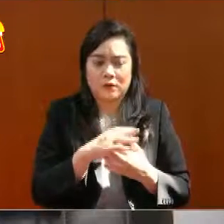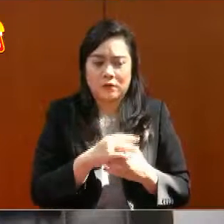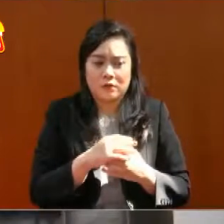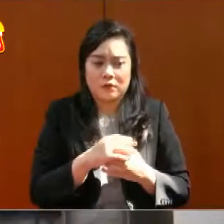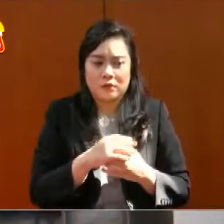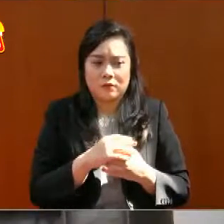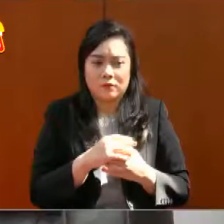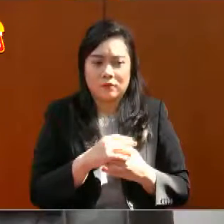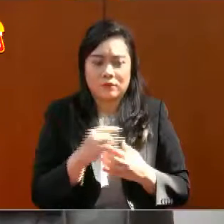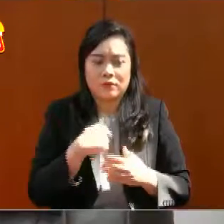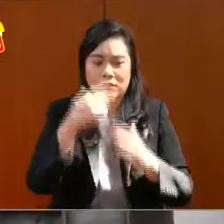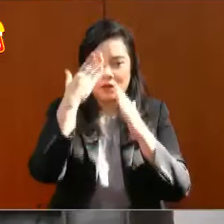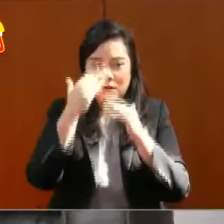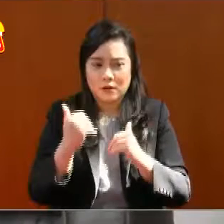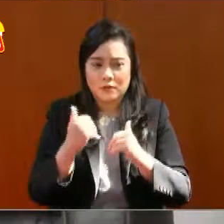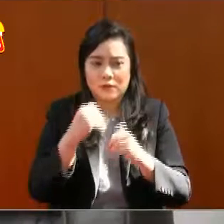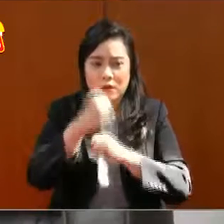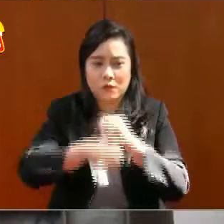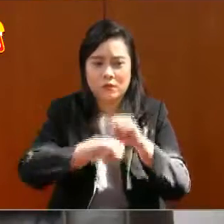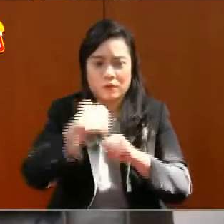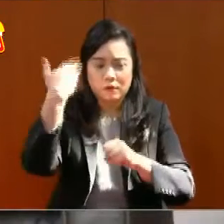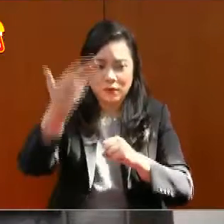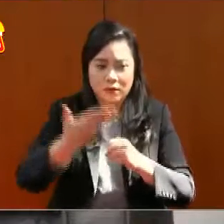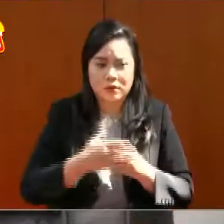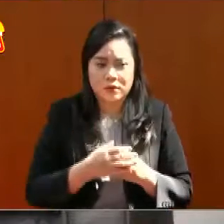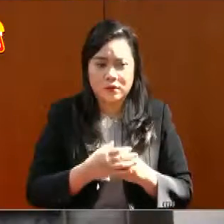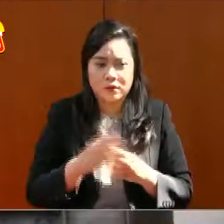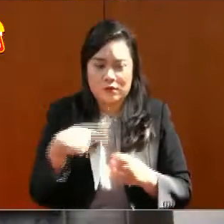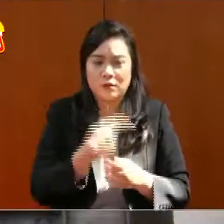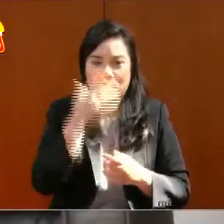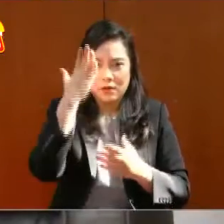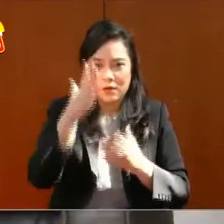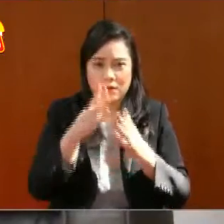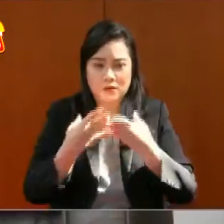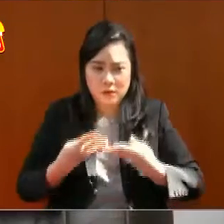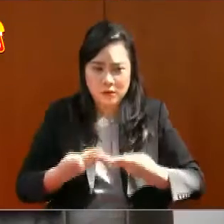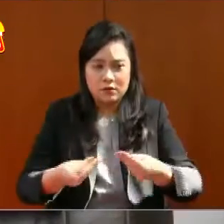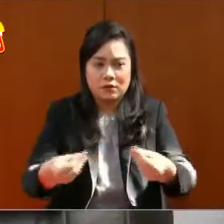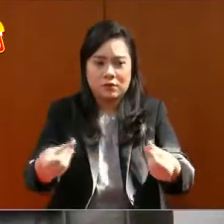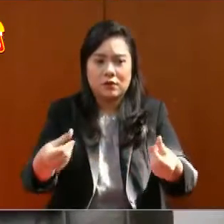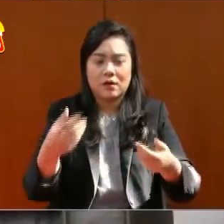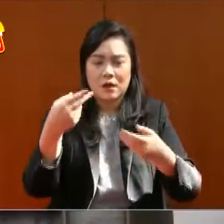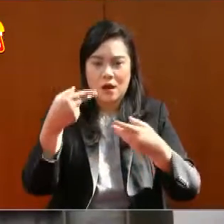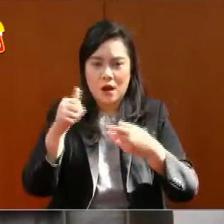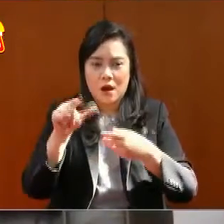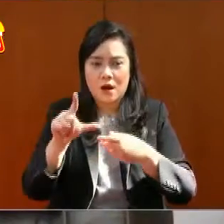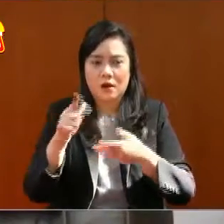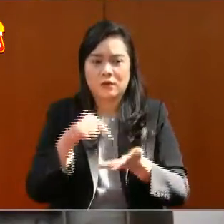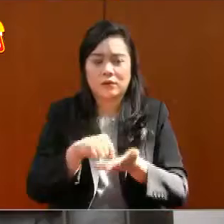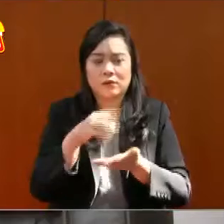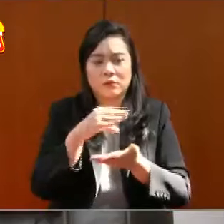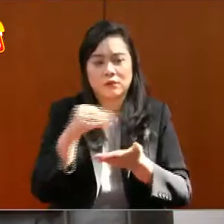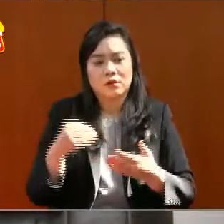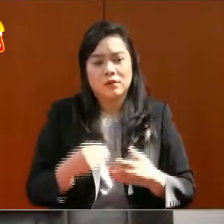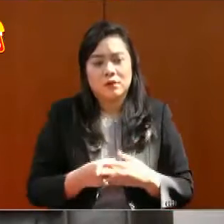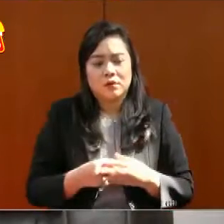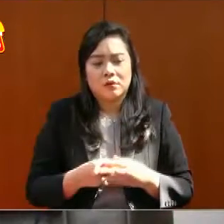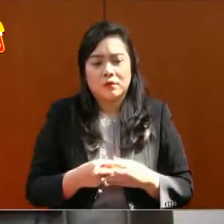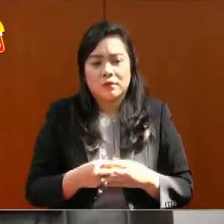Yalah, saya harap tahun depan kita akan selesai perkara ini. So saya harap